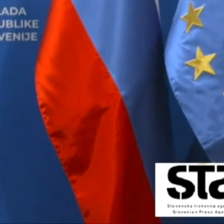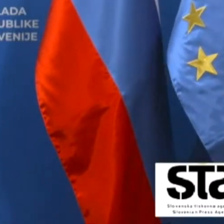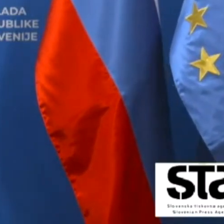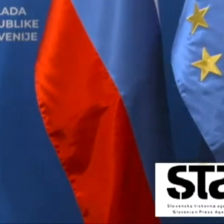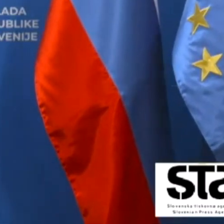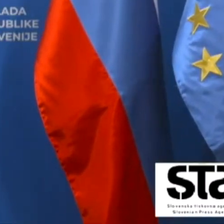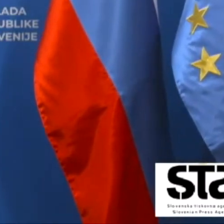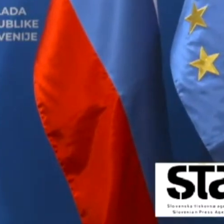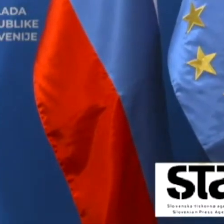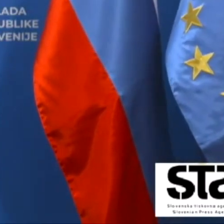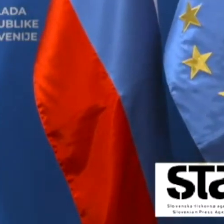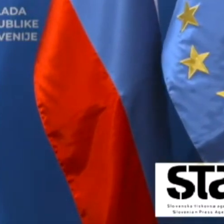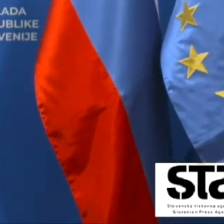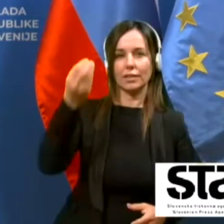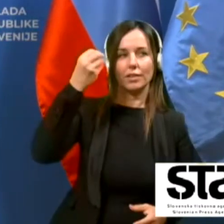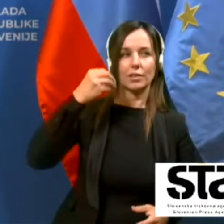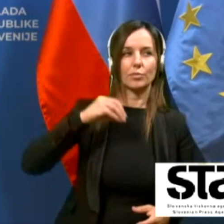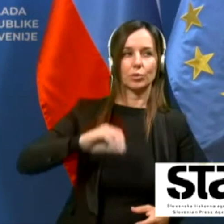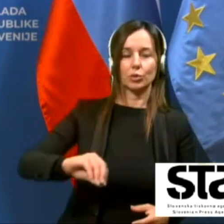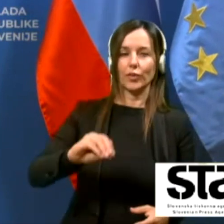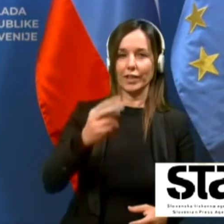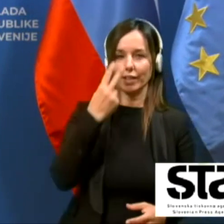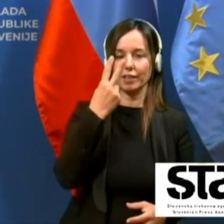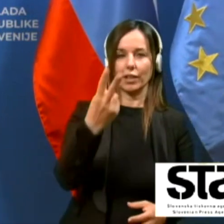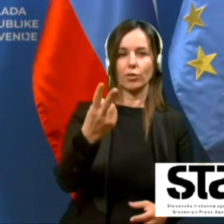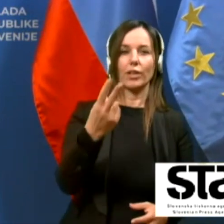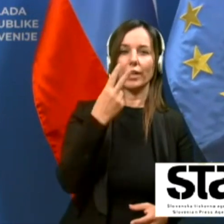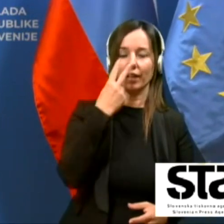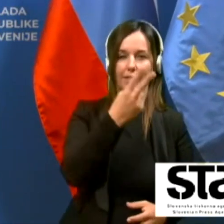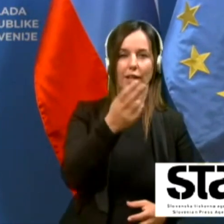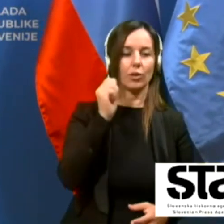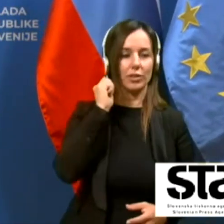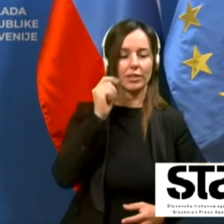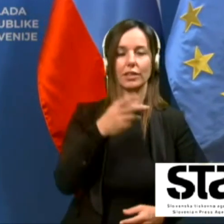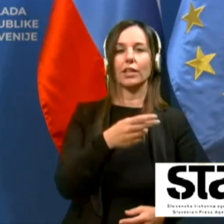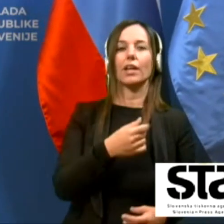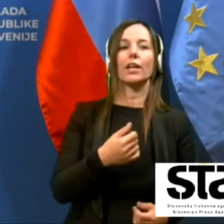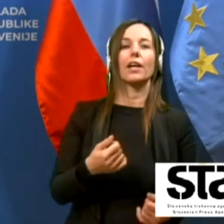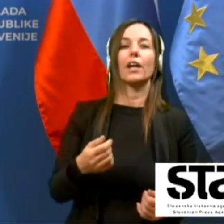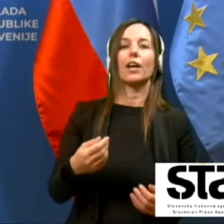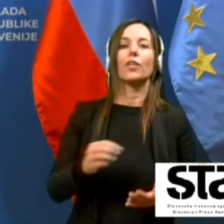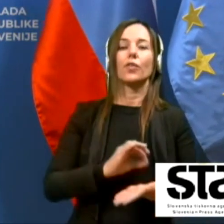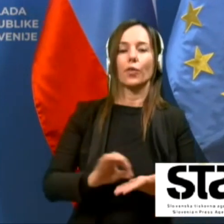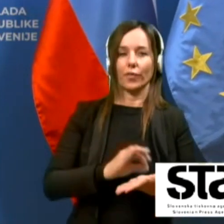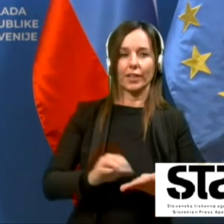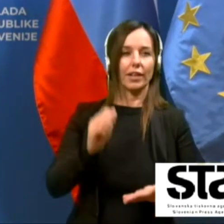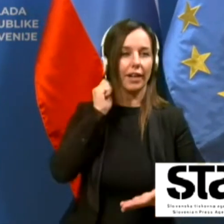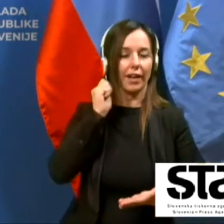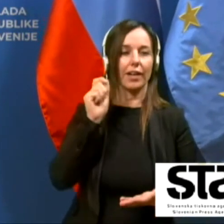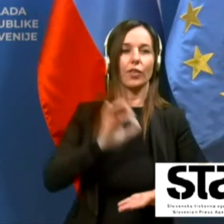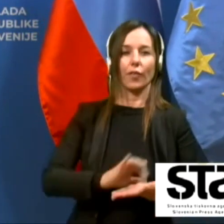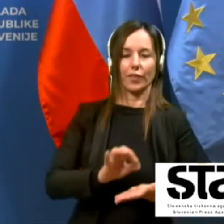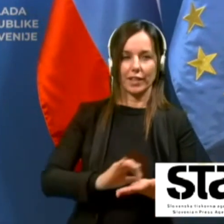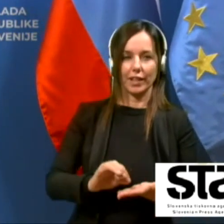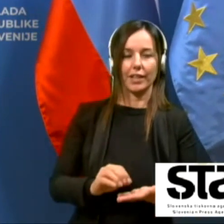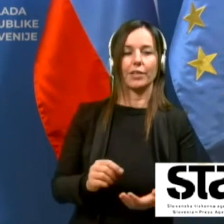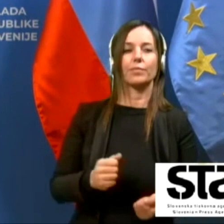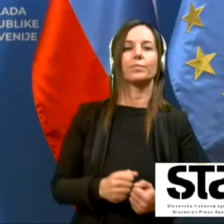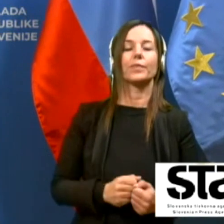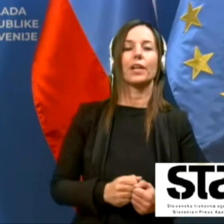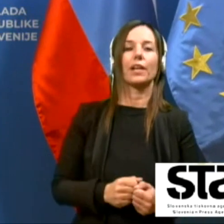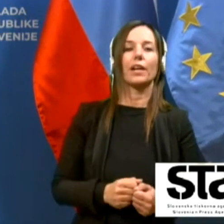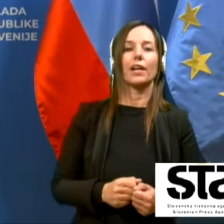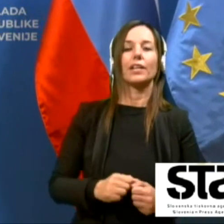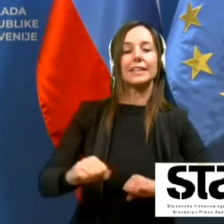Spoštovane gledalke in gledalci, novinarke in novinarji, 11 jih je v tem trenutku na Zoomu, generalni direktor